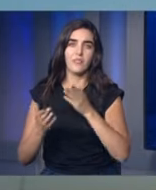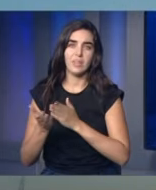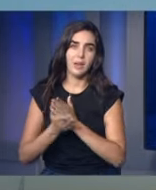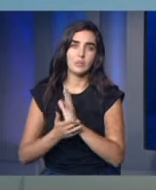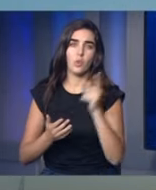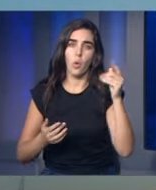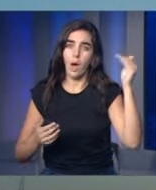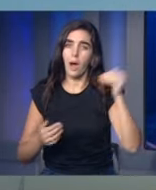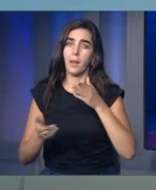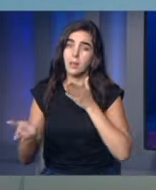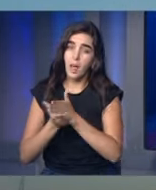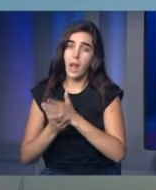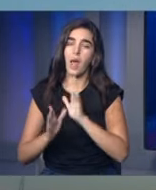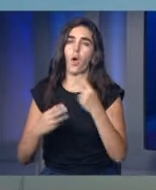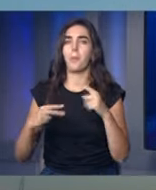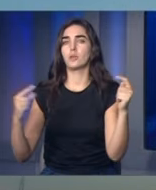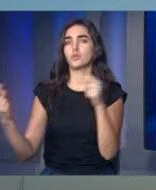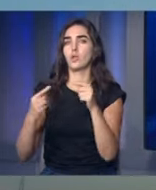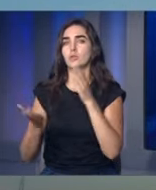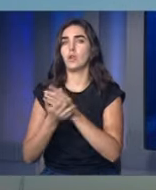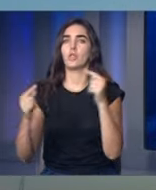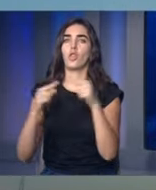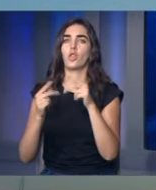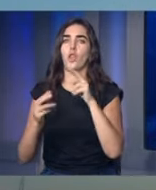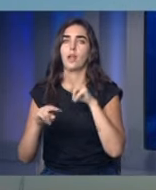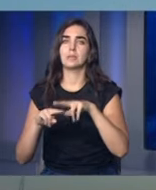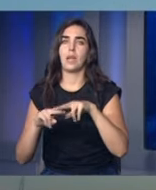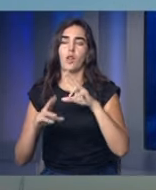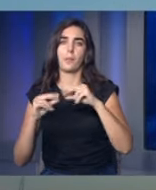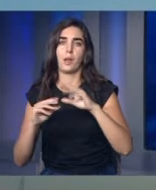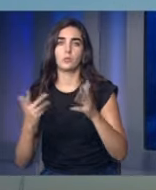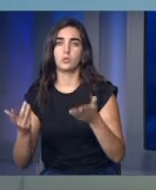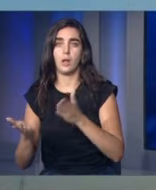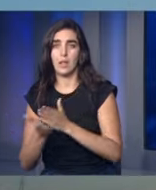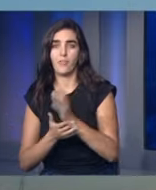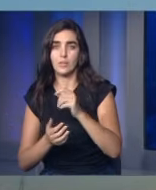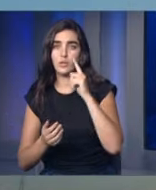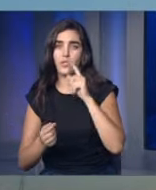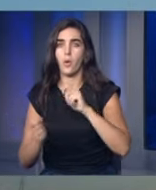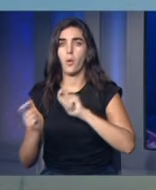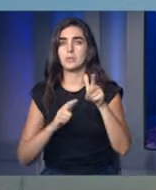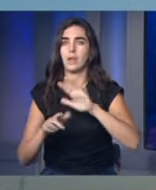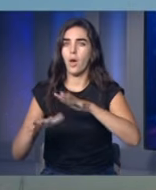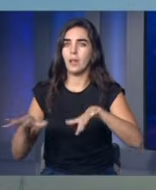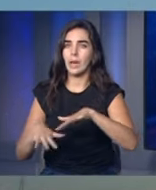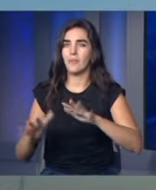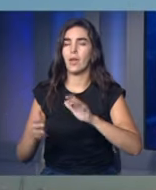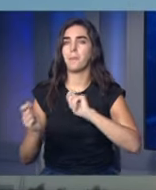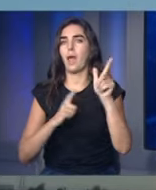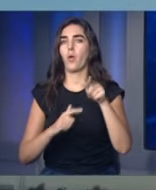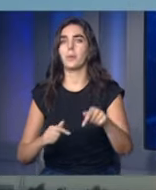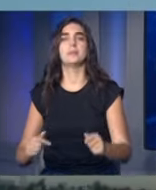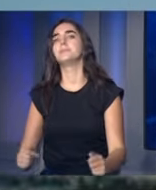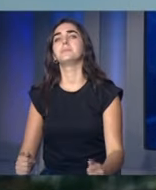أماني وسواه، وهو الآتي: أي تدخل أو عدوان إسرائيلي ضد لبنان سوف يواجه برد حاسم موحد من كل